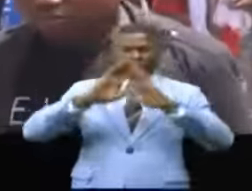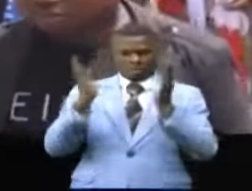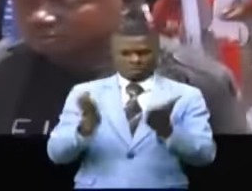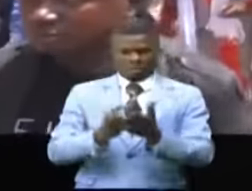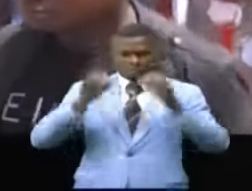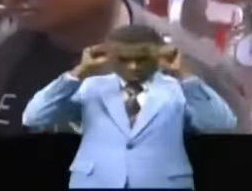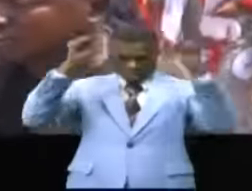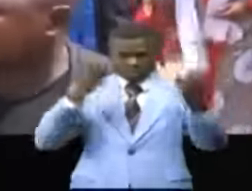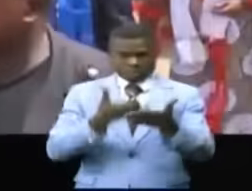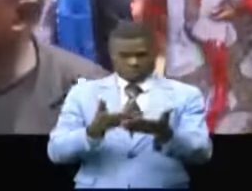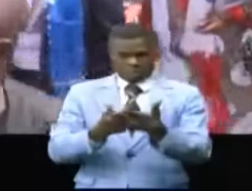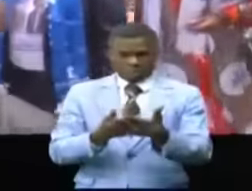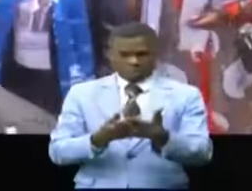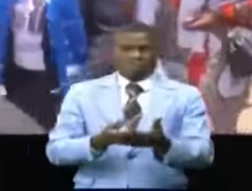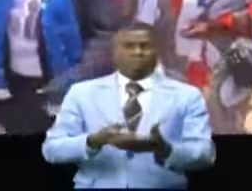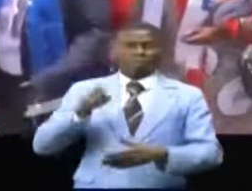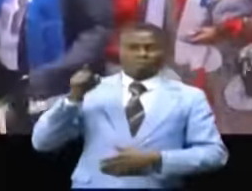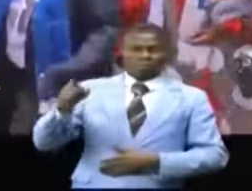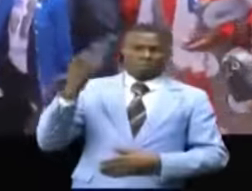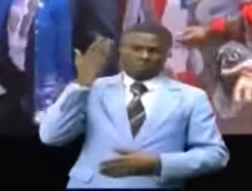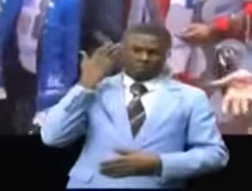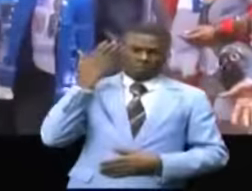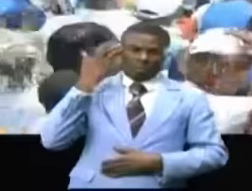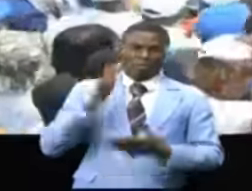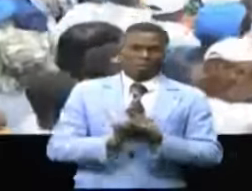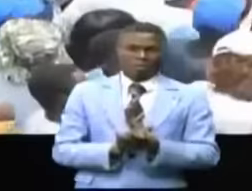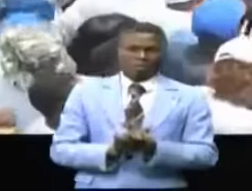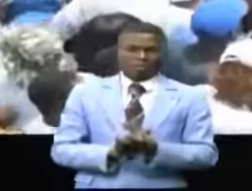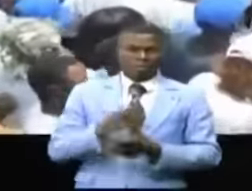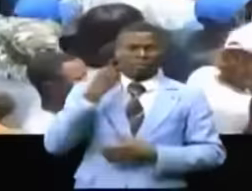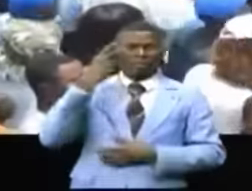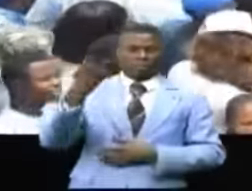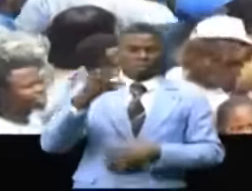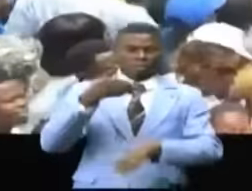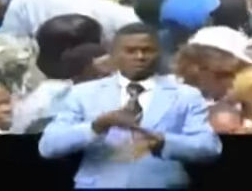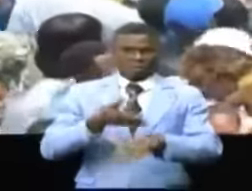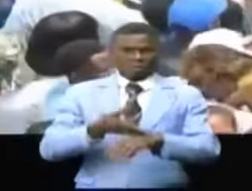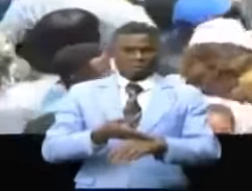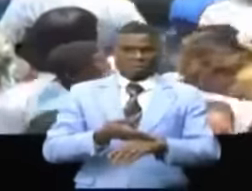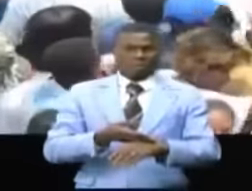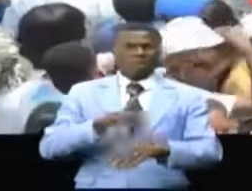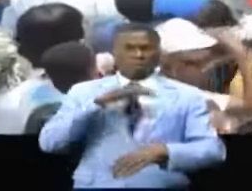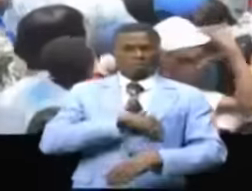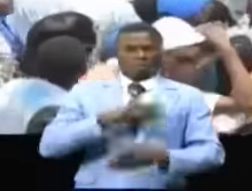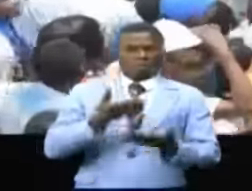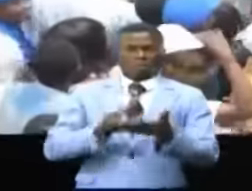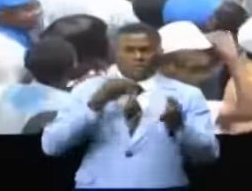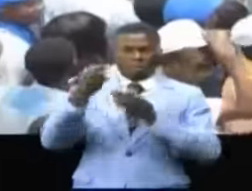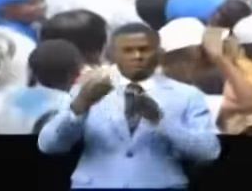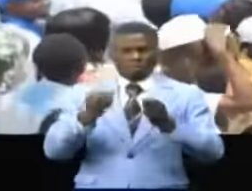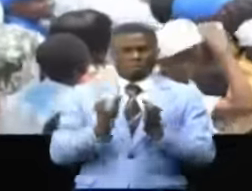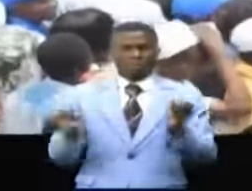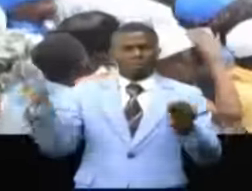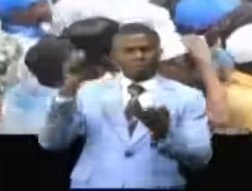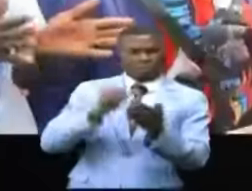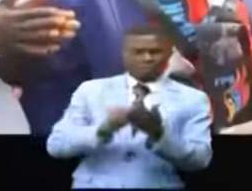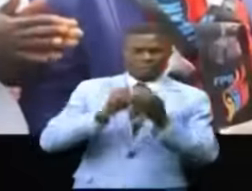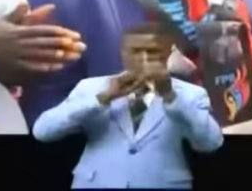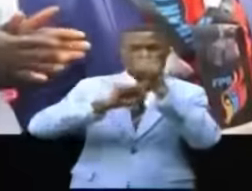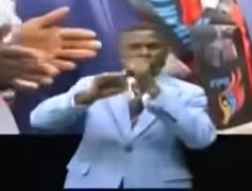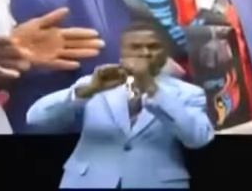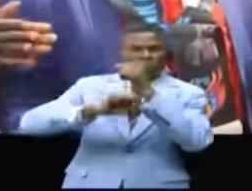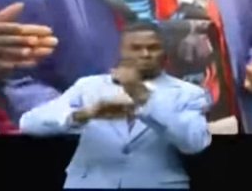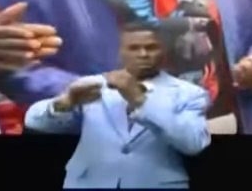le président. Norbert Basengezi Katintima dévoile à cette occasion l'objet de sa mission, qui englobe la